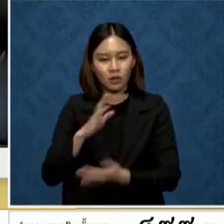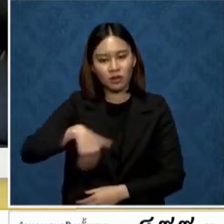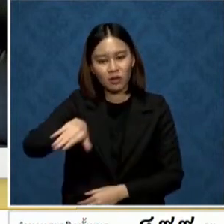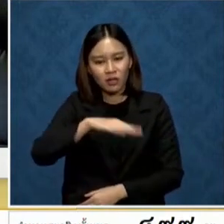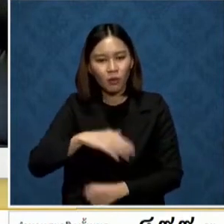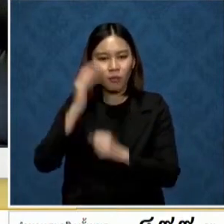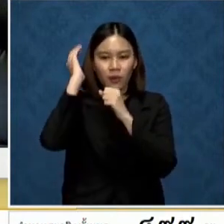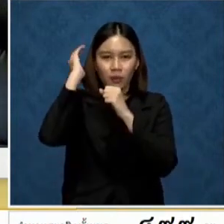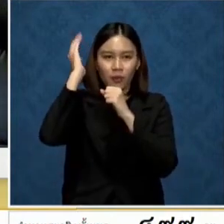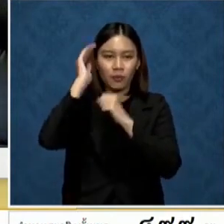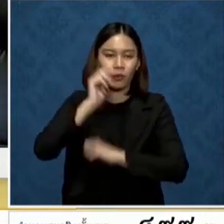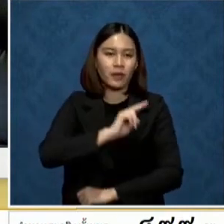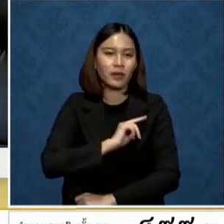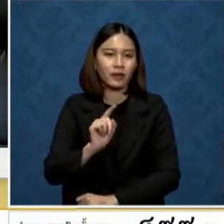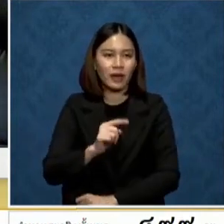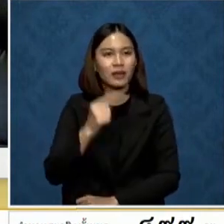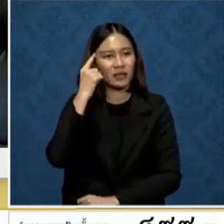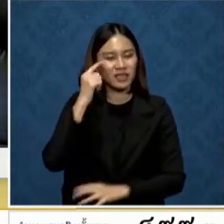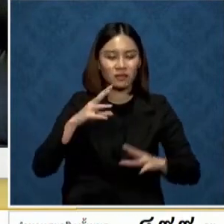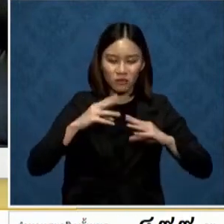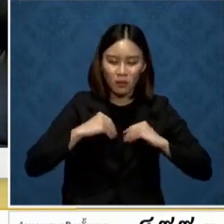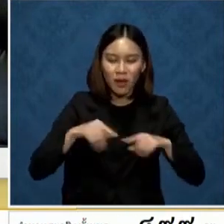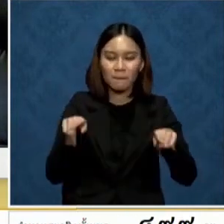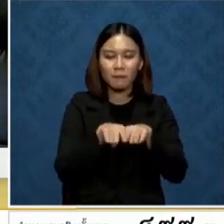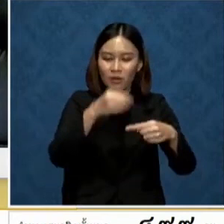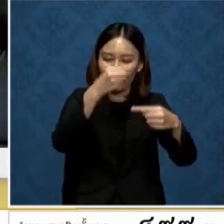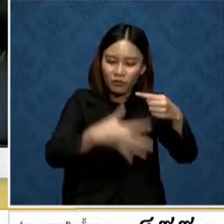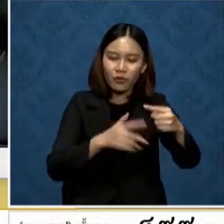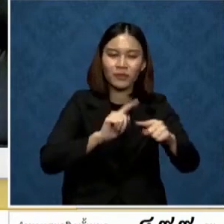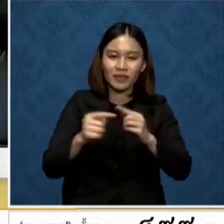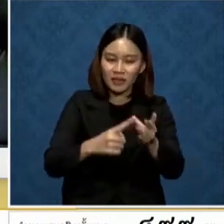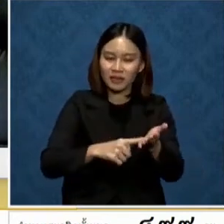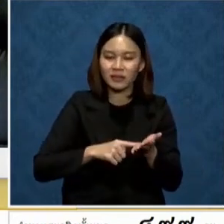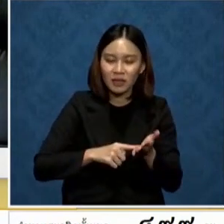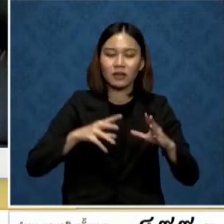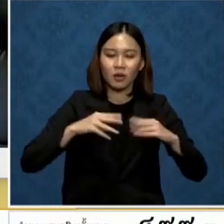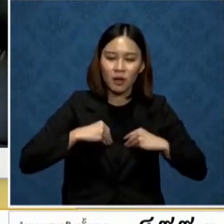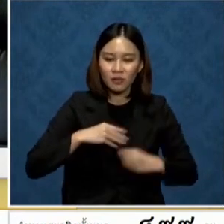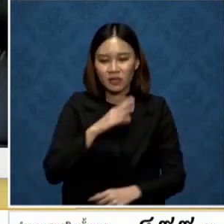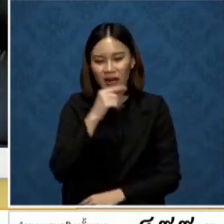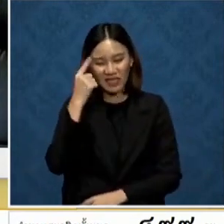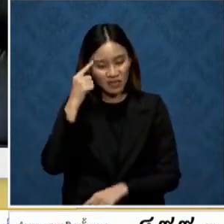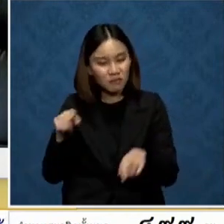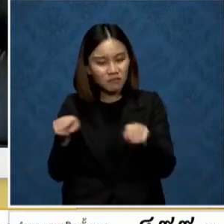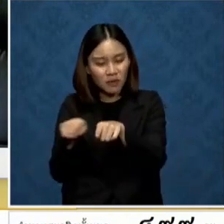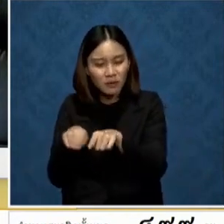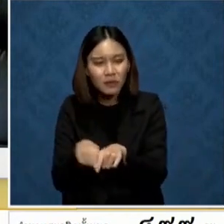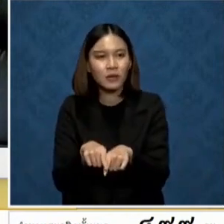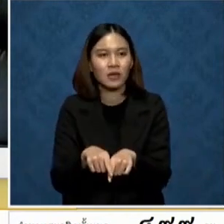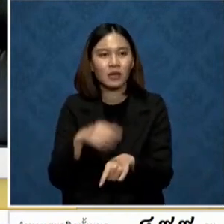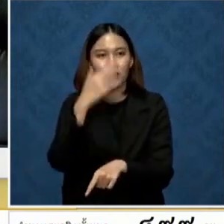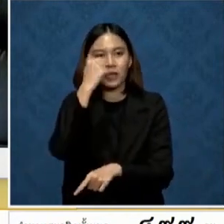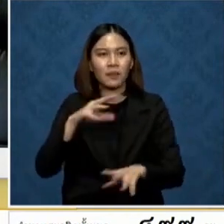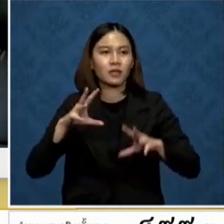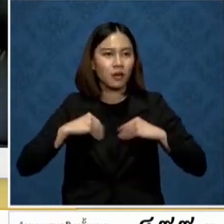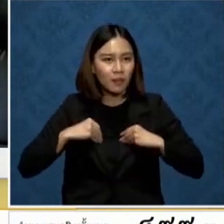อภิปรายออกมาเองด้วยซ้ำว่าเห็นด้วยกับหลายๆข้อที่ท่านพฤตเสนอมาในเมื่อท่านเห็นด้วยกับหลายๆข้อทำไมเราถึงจะ